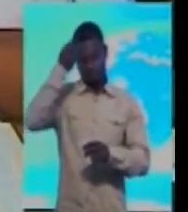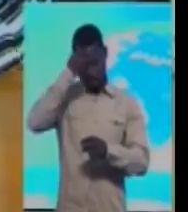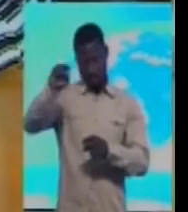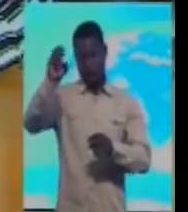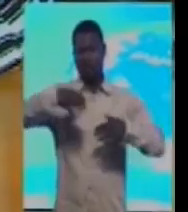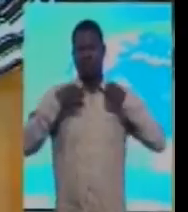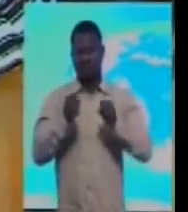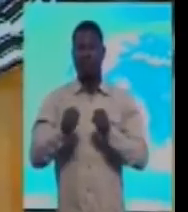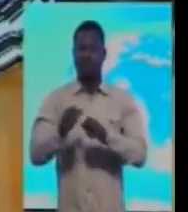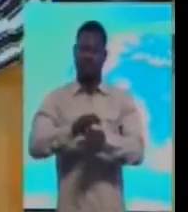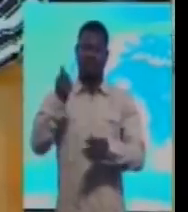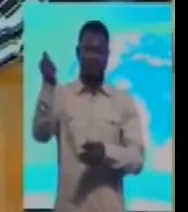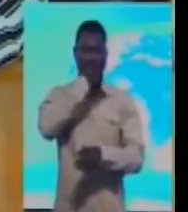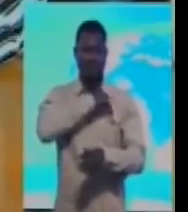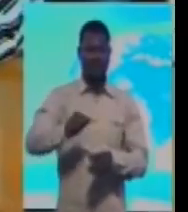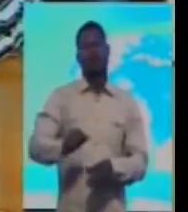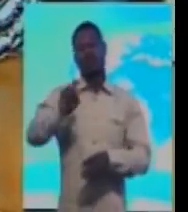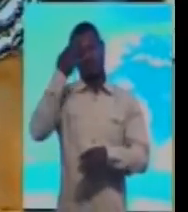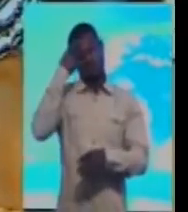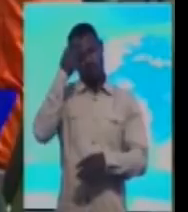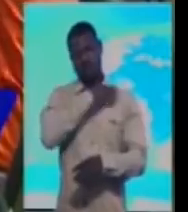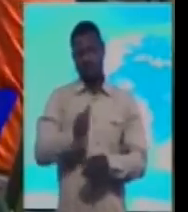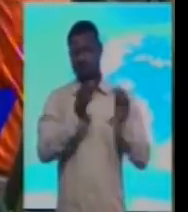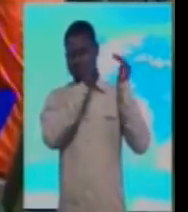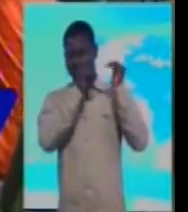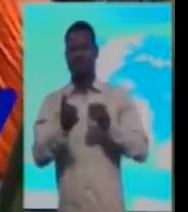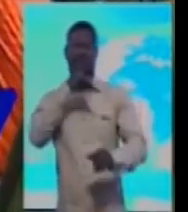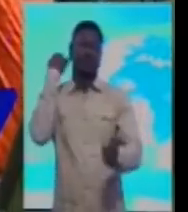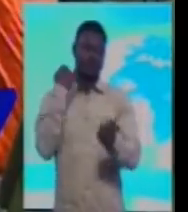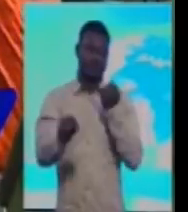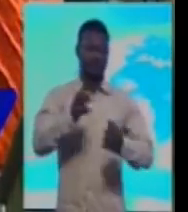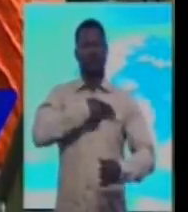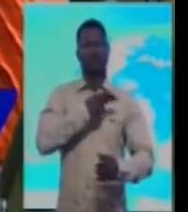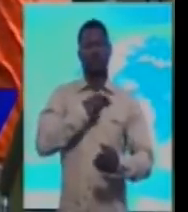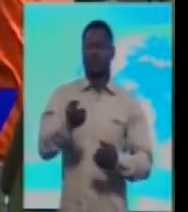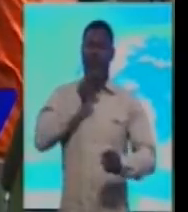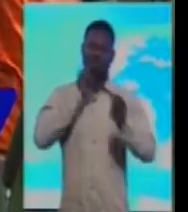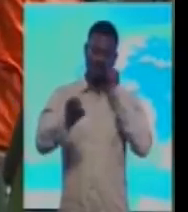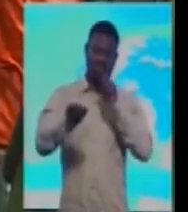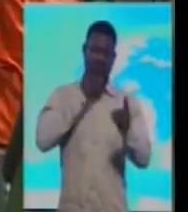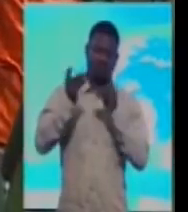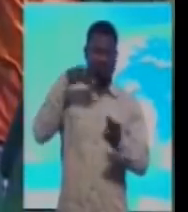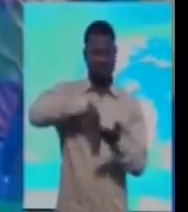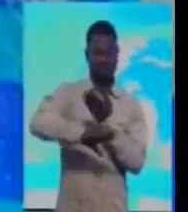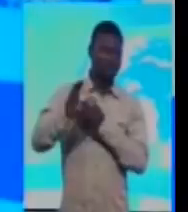faire confiance à la bonne foi du gouvernement et espère une issue heureuse des négociations dans les meilleurs délais.